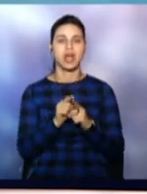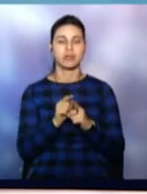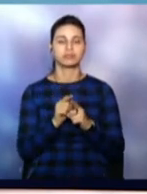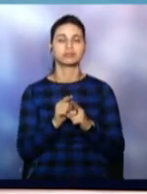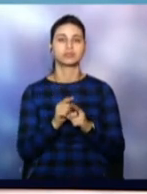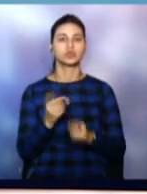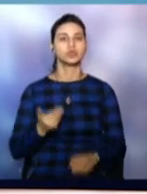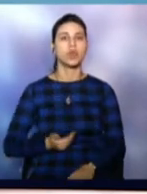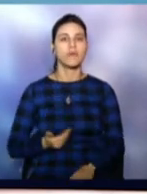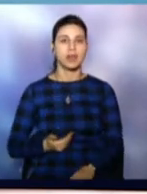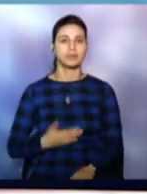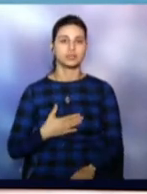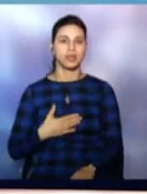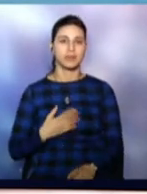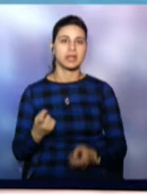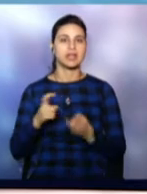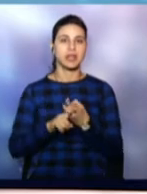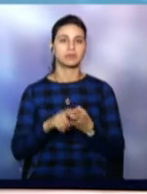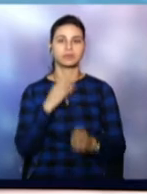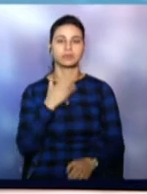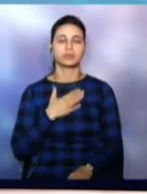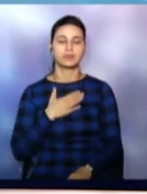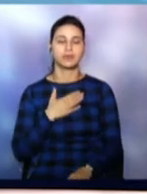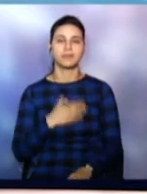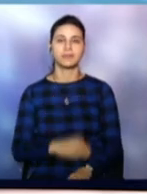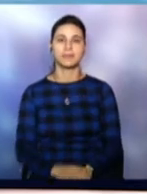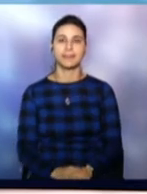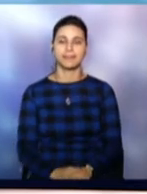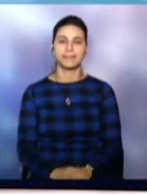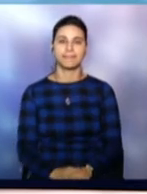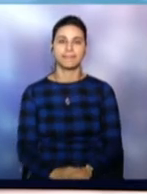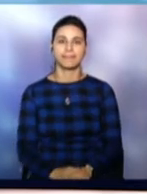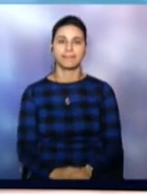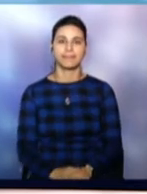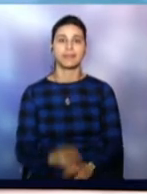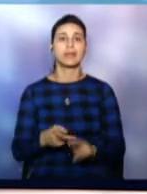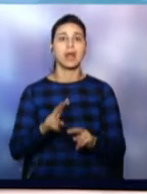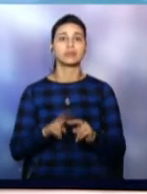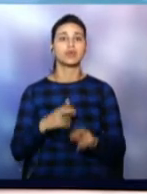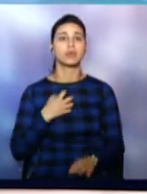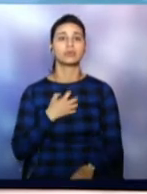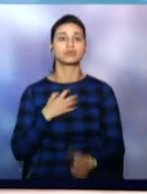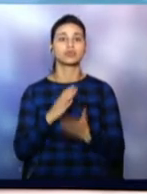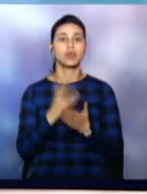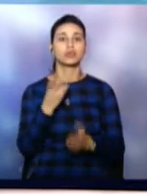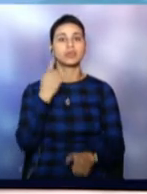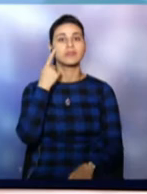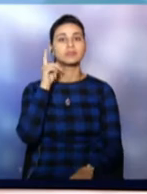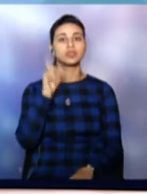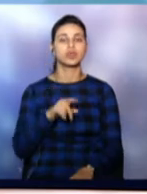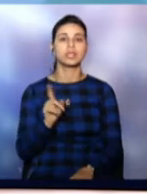რიტუალების, ცხოვრებისეული რიტუალების შემადგენელი ნაწილია და ამიტომაც მნიშვნელოვანია ვიცოდეთ,